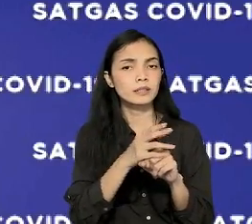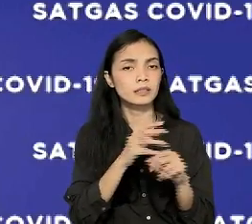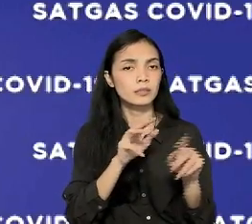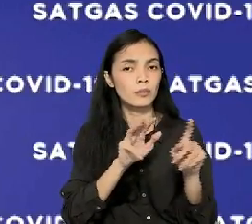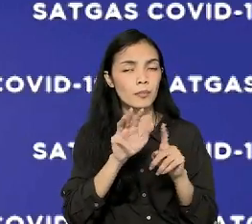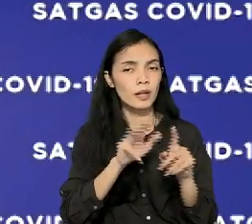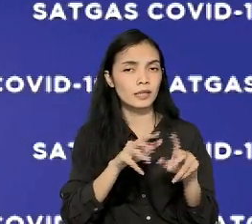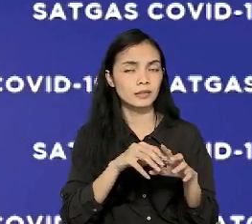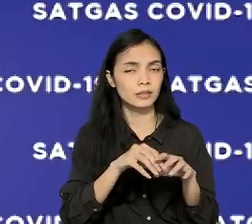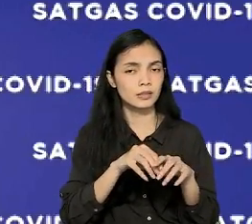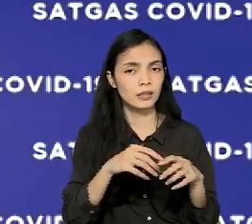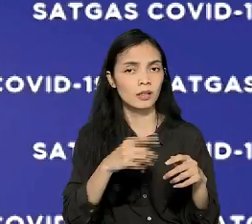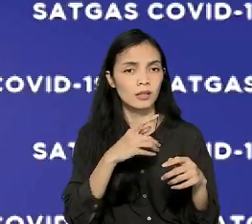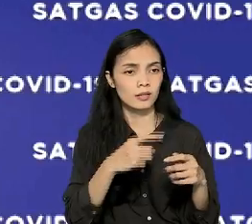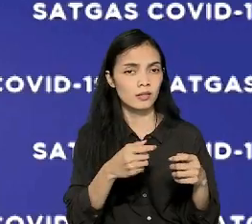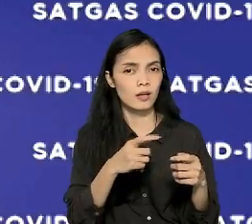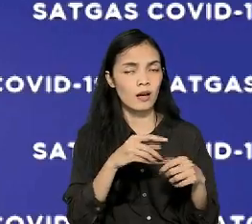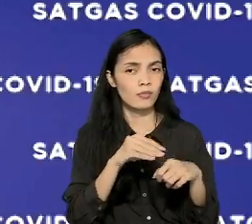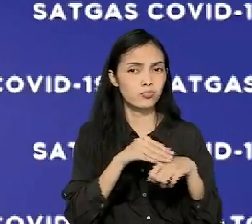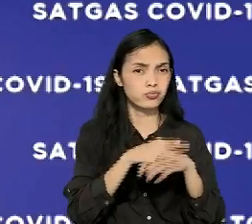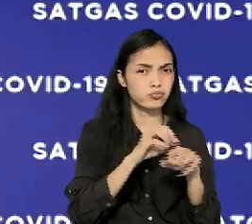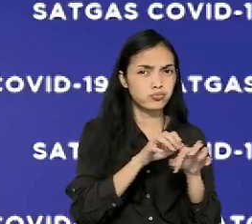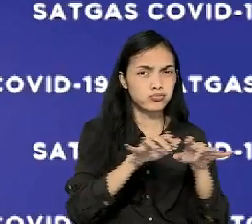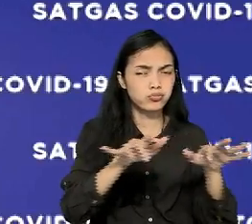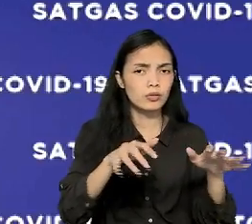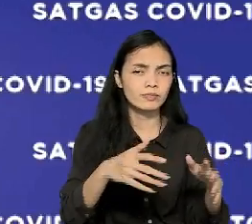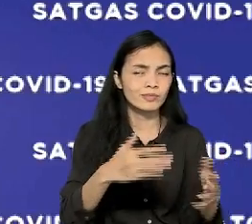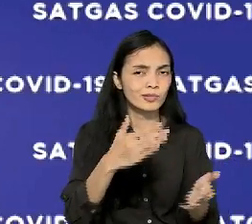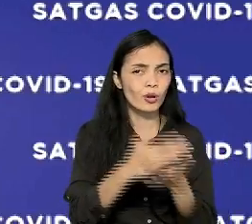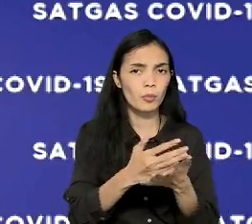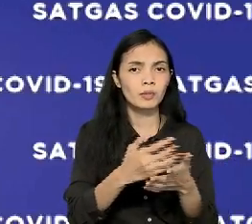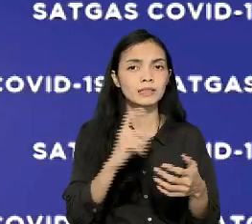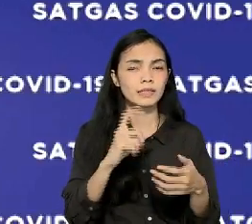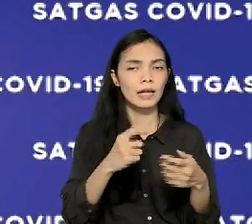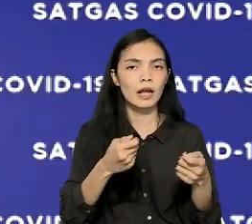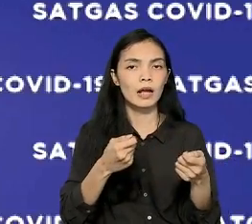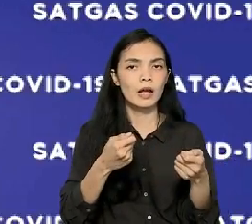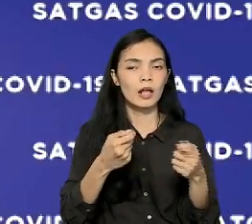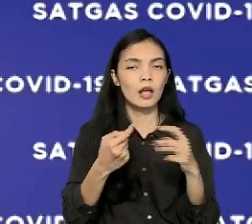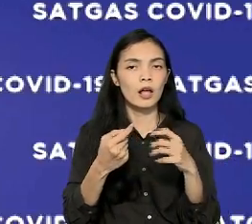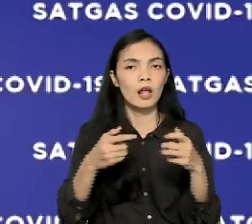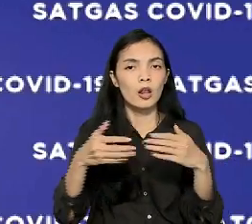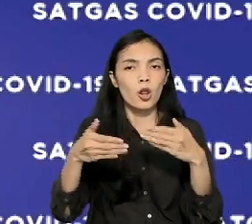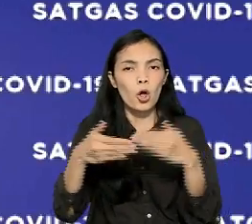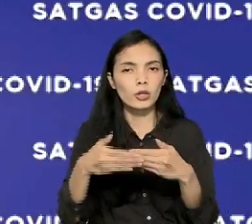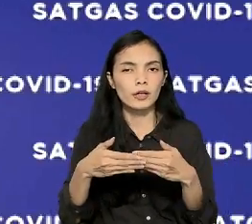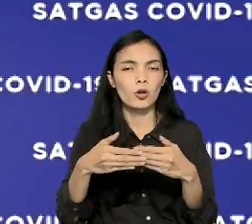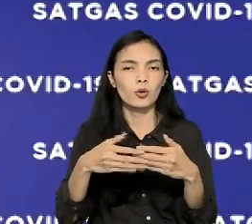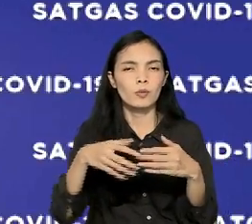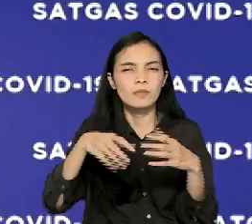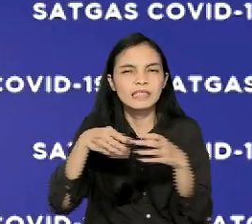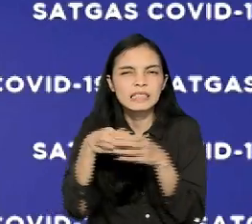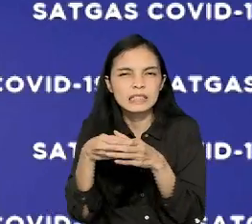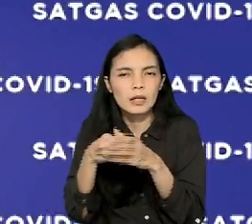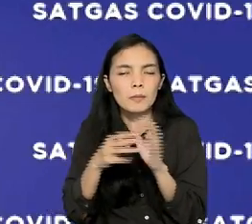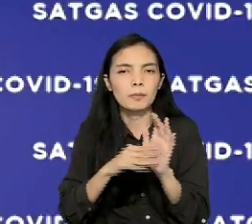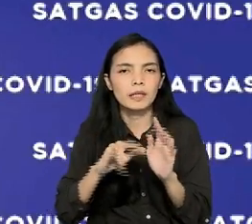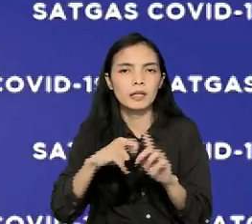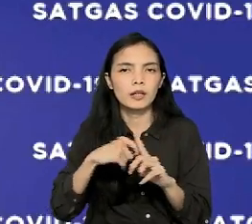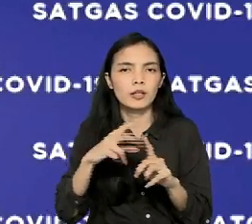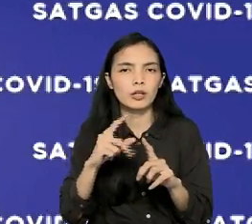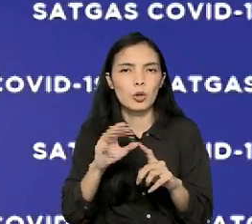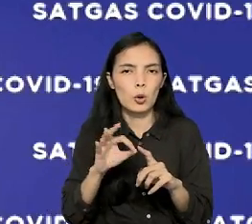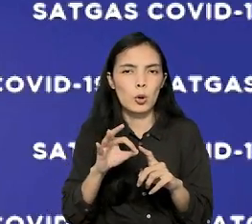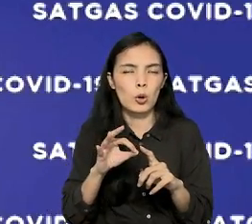Indonesia. Bagaimana konsep micro lockdown yang ideal menurut Satgas COVID-19? Terima kasih. Terima kasih